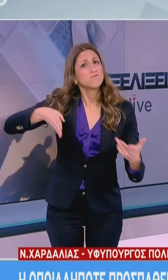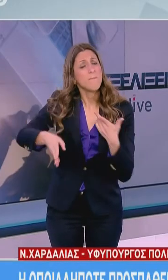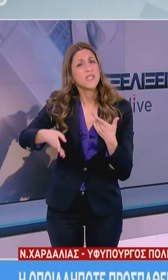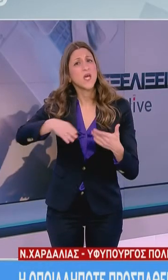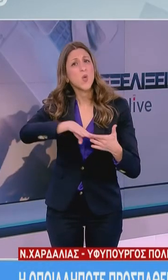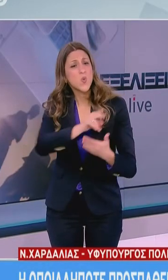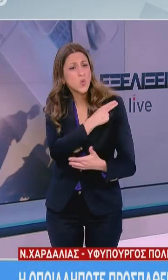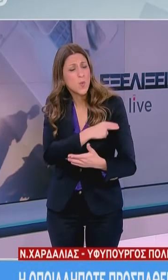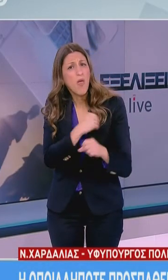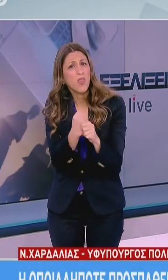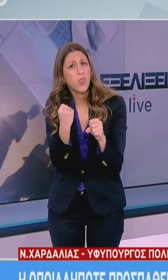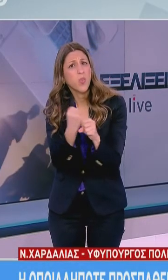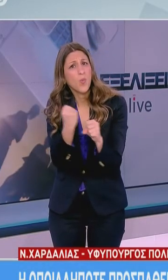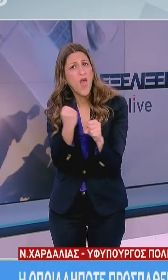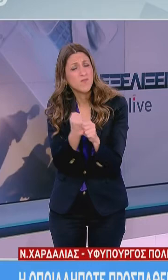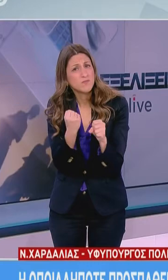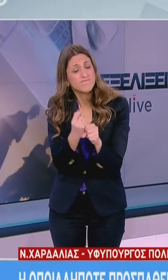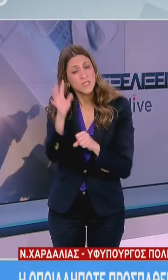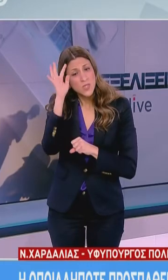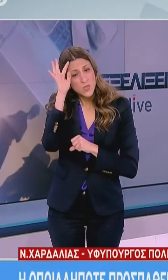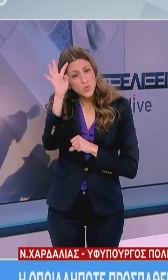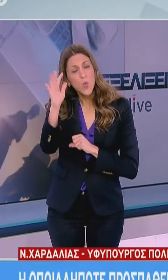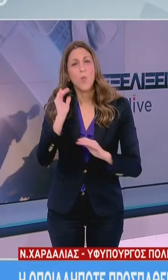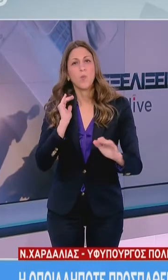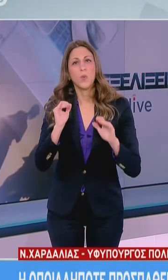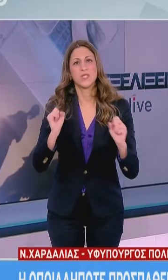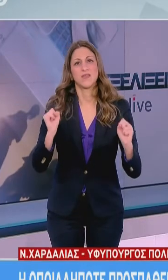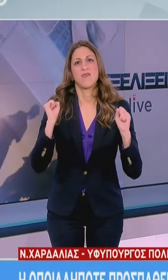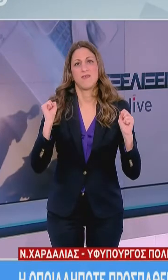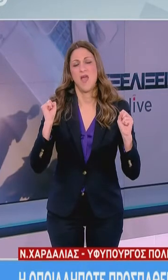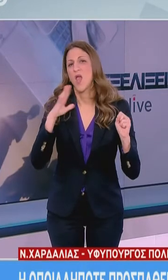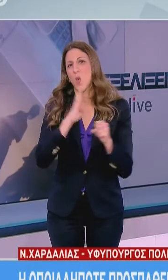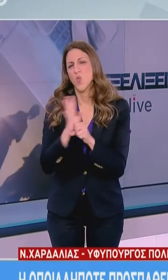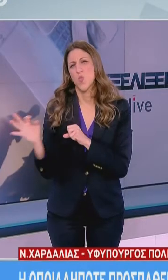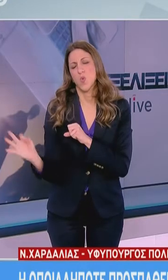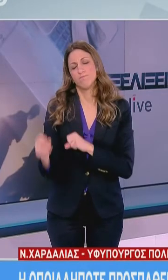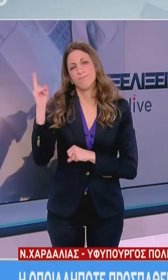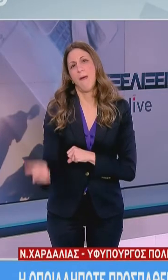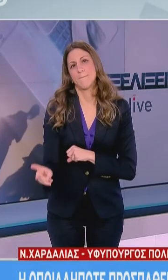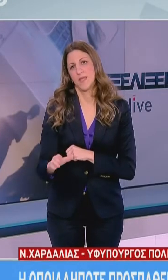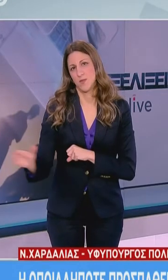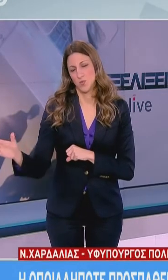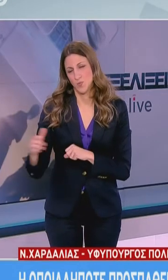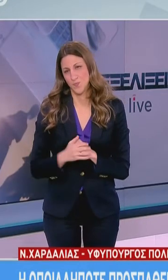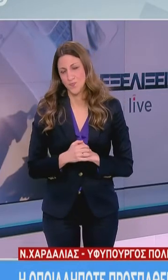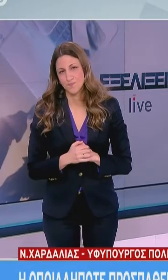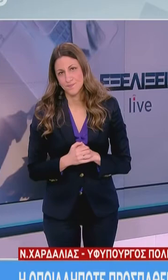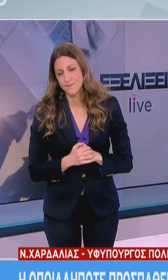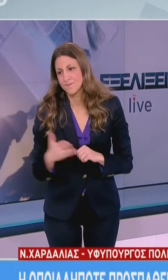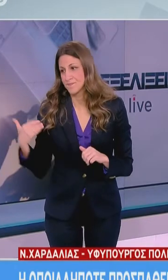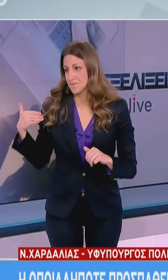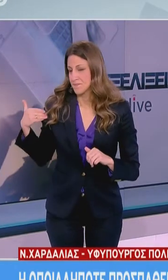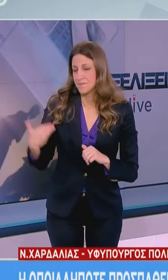μάχη για να σώσουν ανθρώπινες ζωές, για να προστατεύσουν την υγεία όλων μας σε αυτή την πανδημία. Αγαπητοί μου συμπολίτες, τις